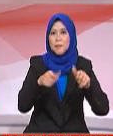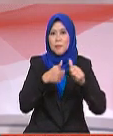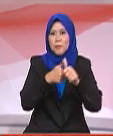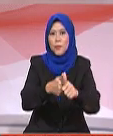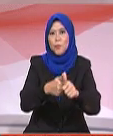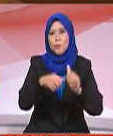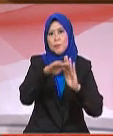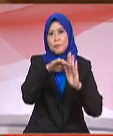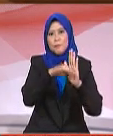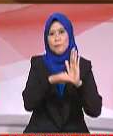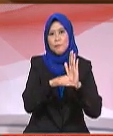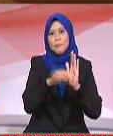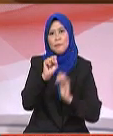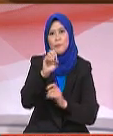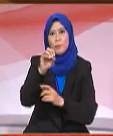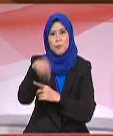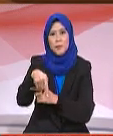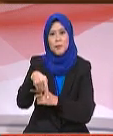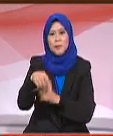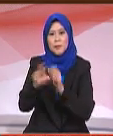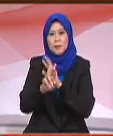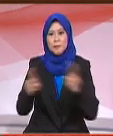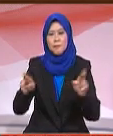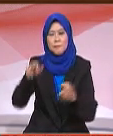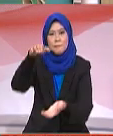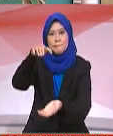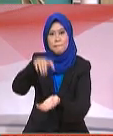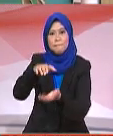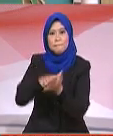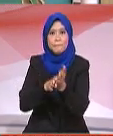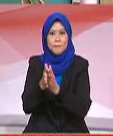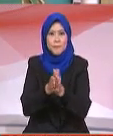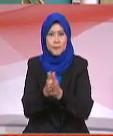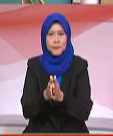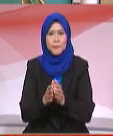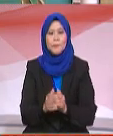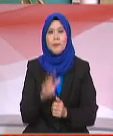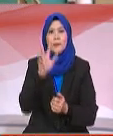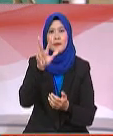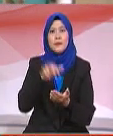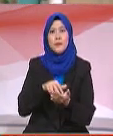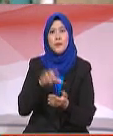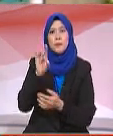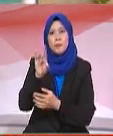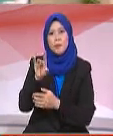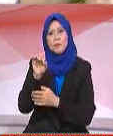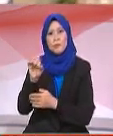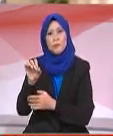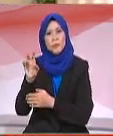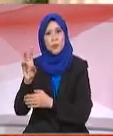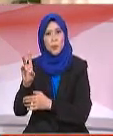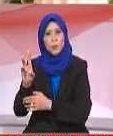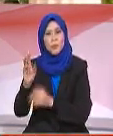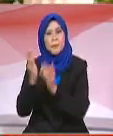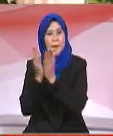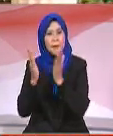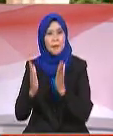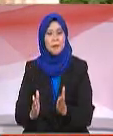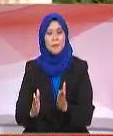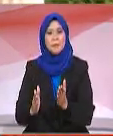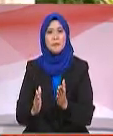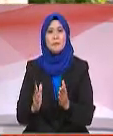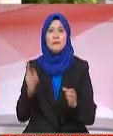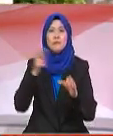dan ada hand sanitizer disediakan juga. Ya. Seramai 3,873 pelajar